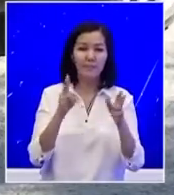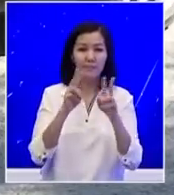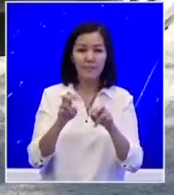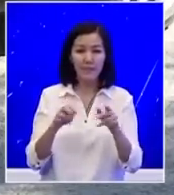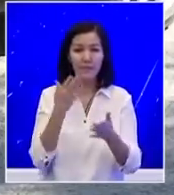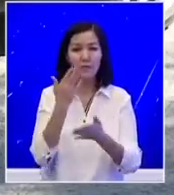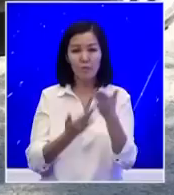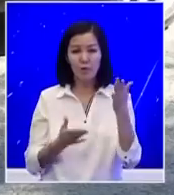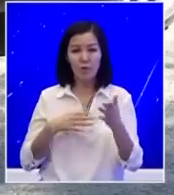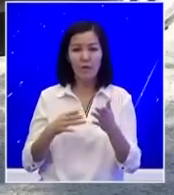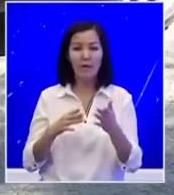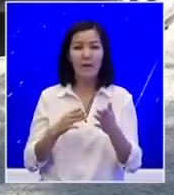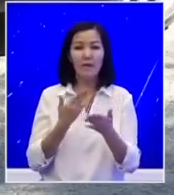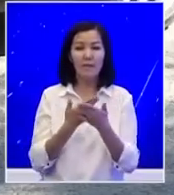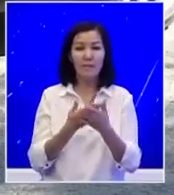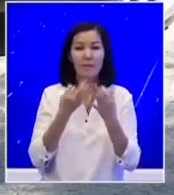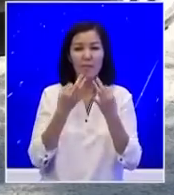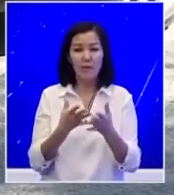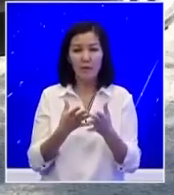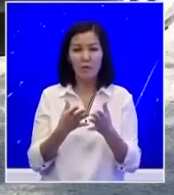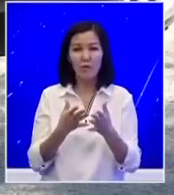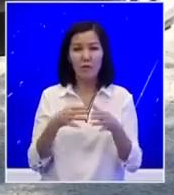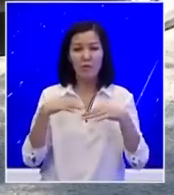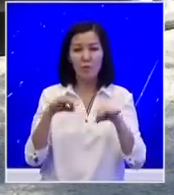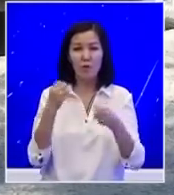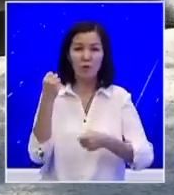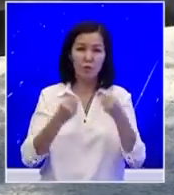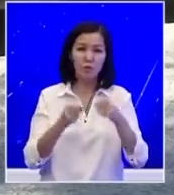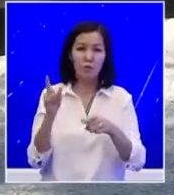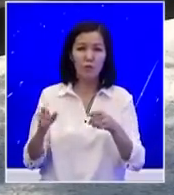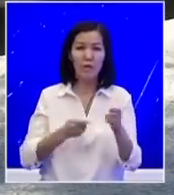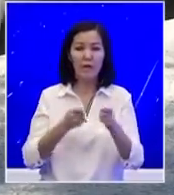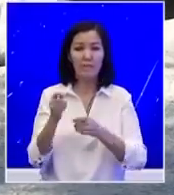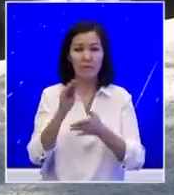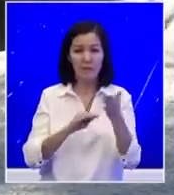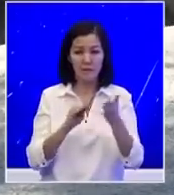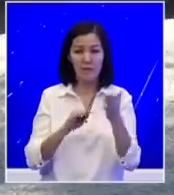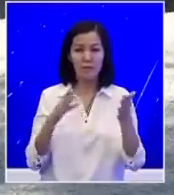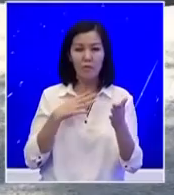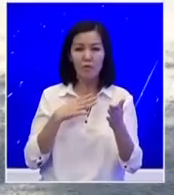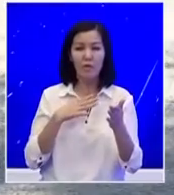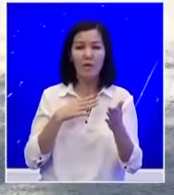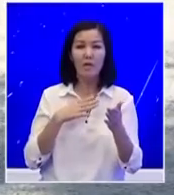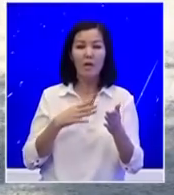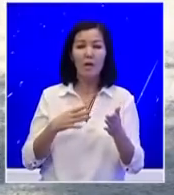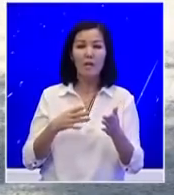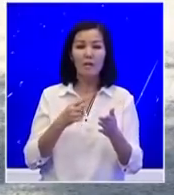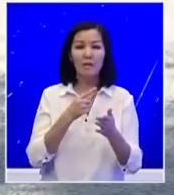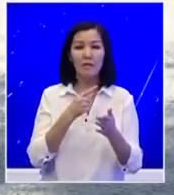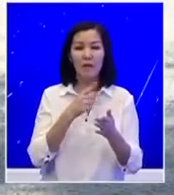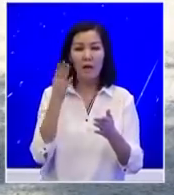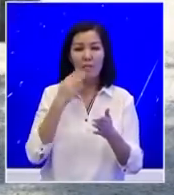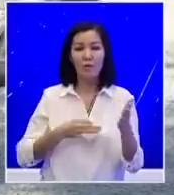анықтауда. Яғни негізсіз жүрген, себепсіз жүрген азаматтарға әкімшілік хаттама толтыруда. Айта кетейік, облыста карантин